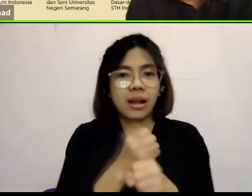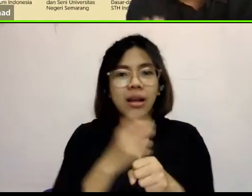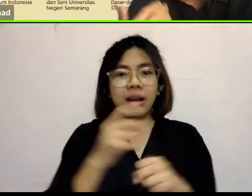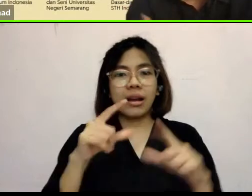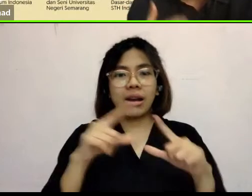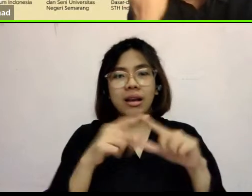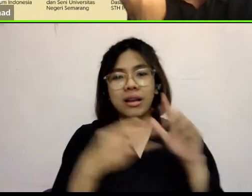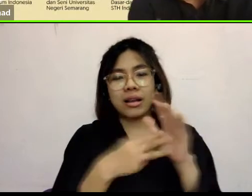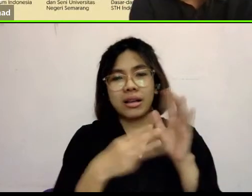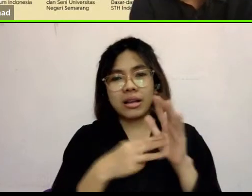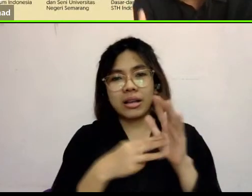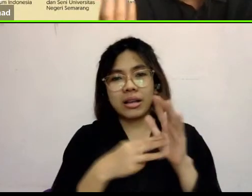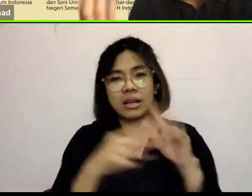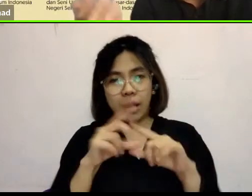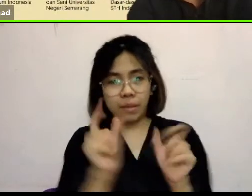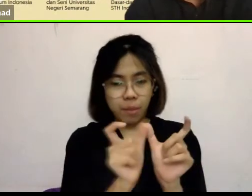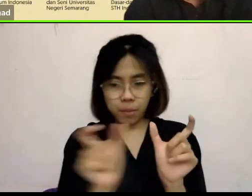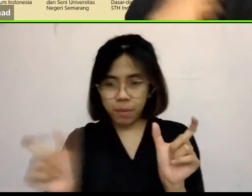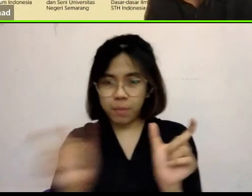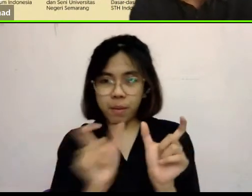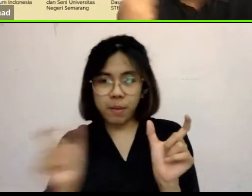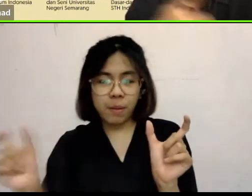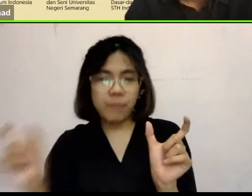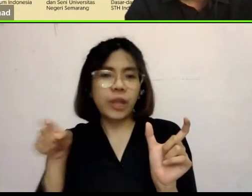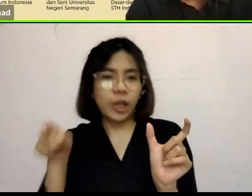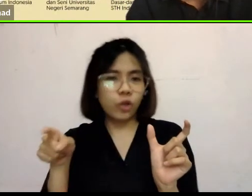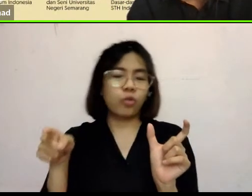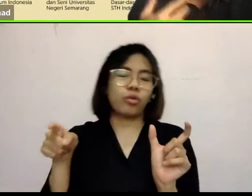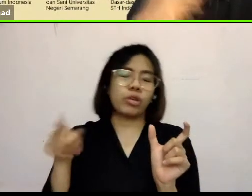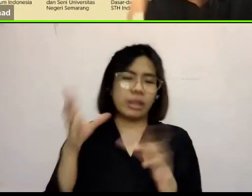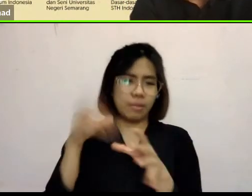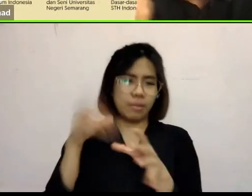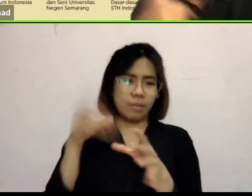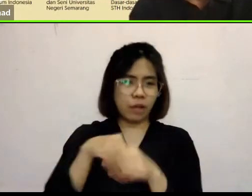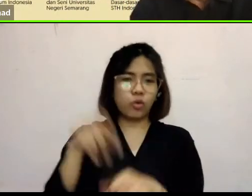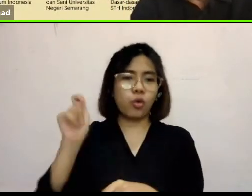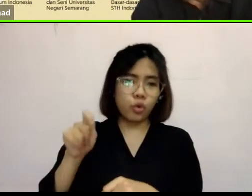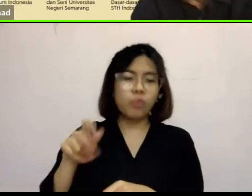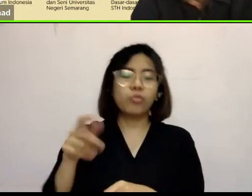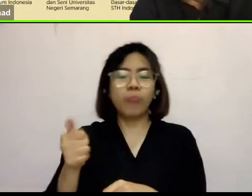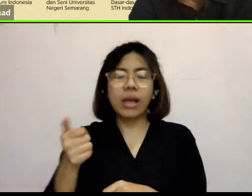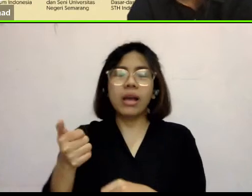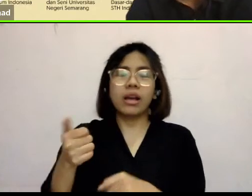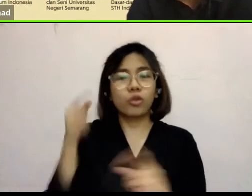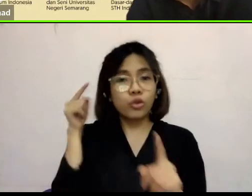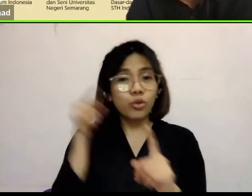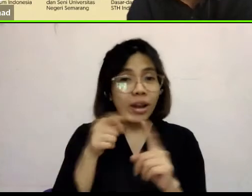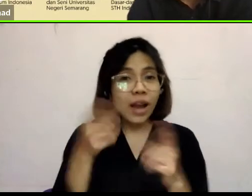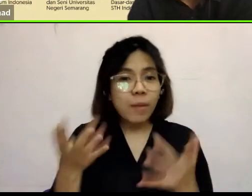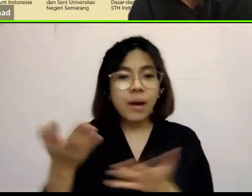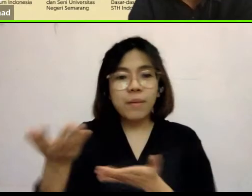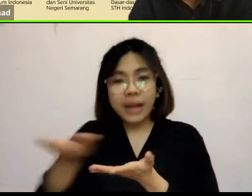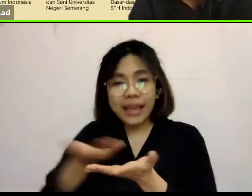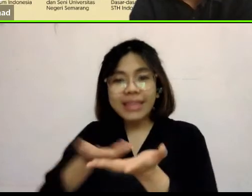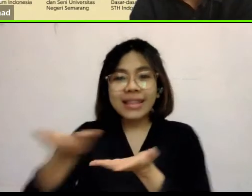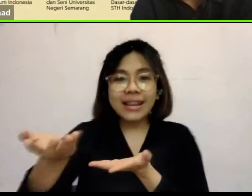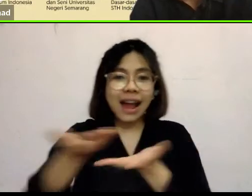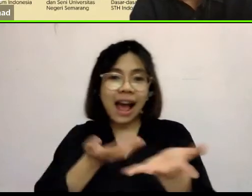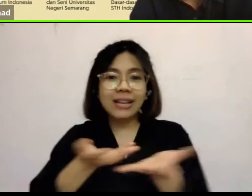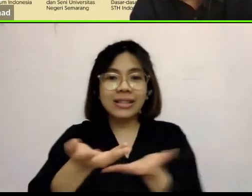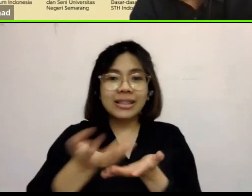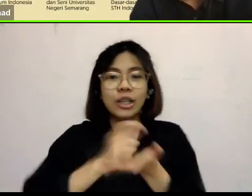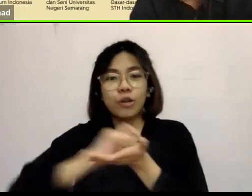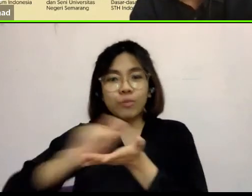bisa berinteraksi atau bahkan bisa menyampaikan atau bahkan bisa berapa berkompeten jadi kalau